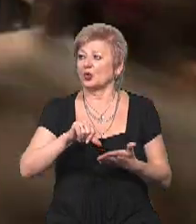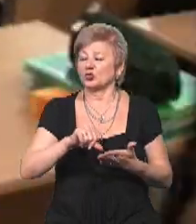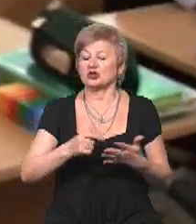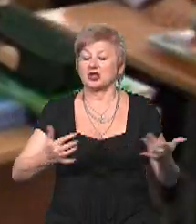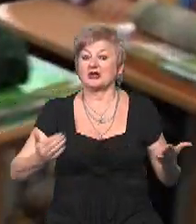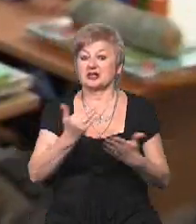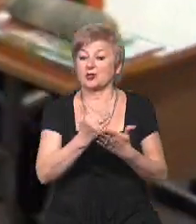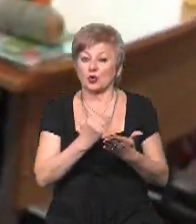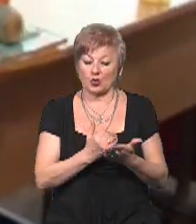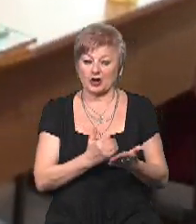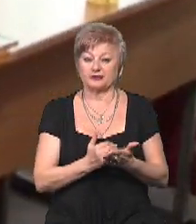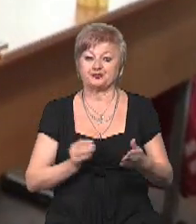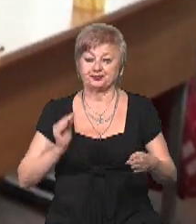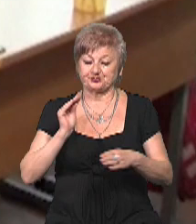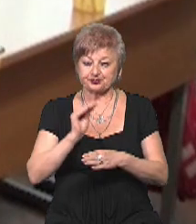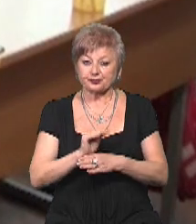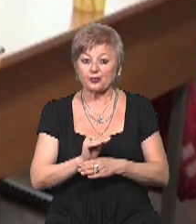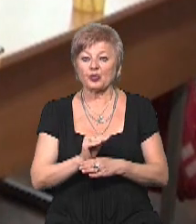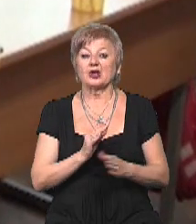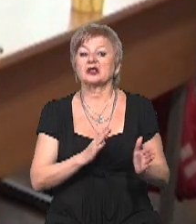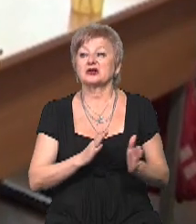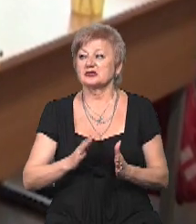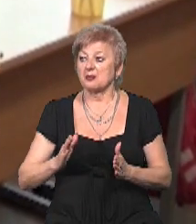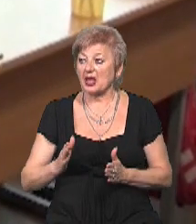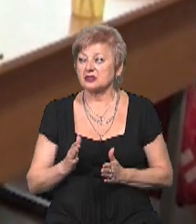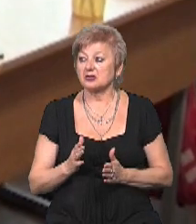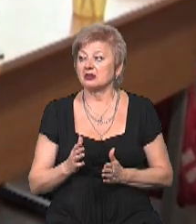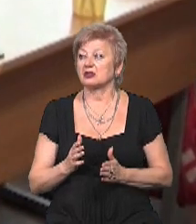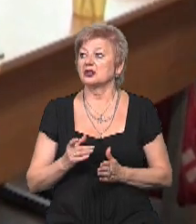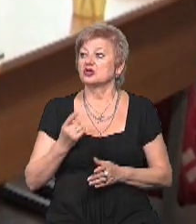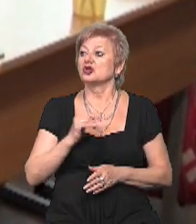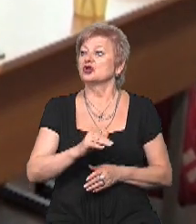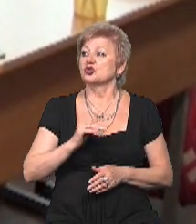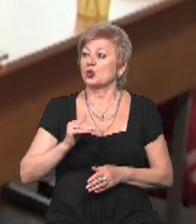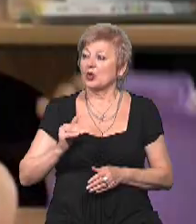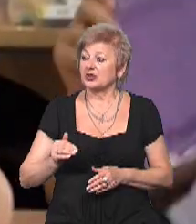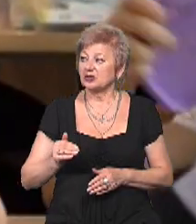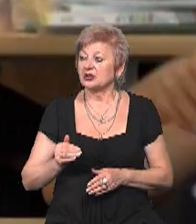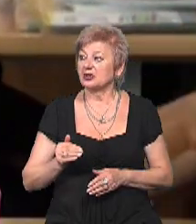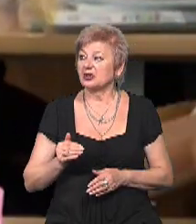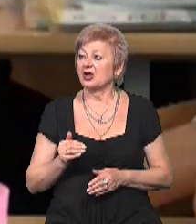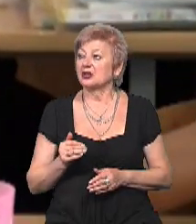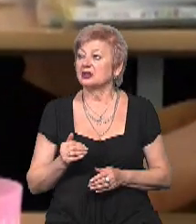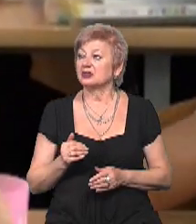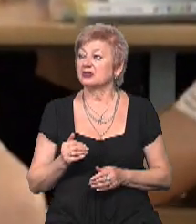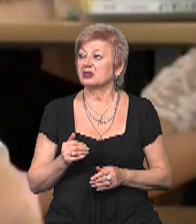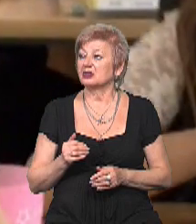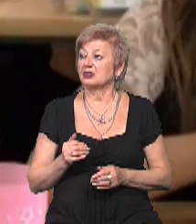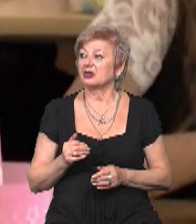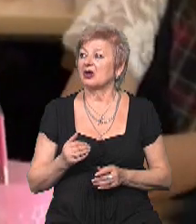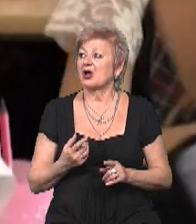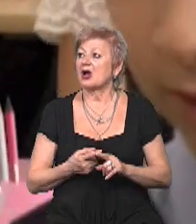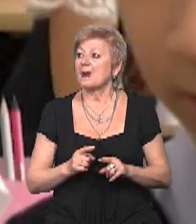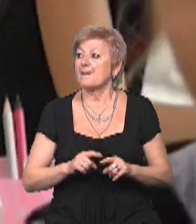програмах. Наповнюваність дітей у класах, 30 учнів, ну, я, на мій погляд, це велика кількість. Тому